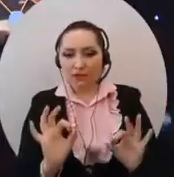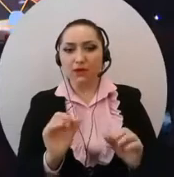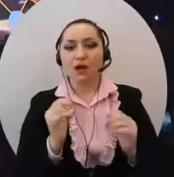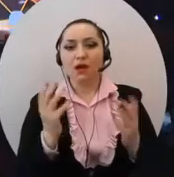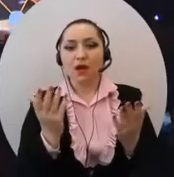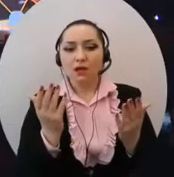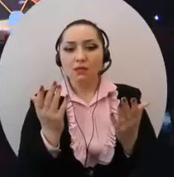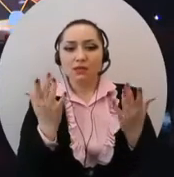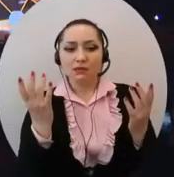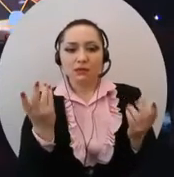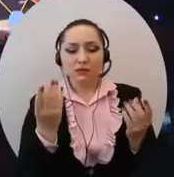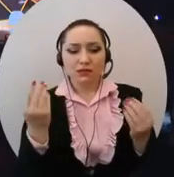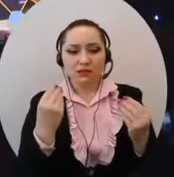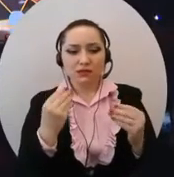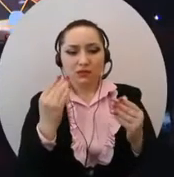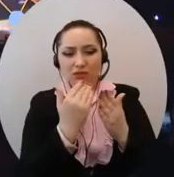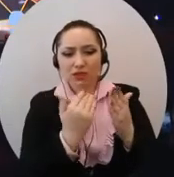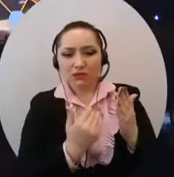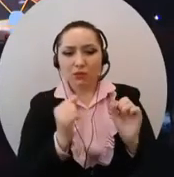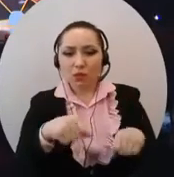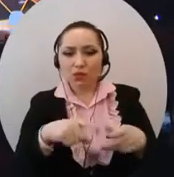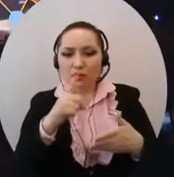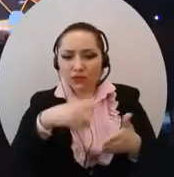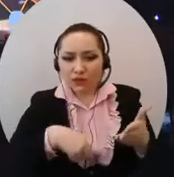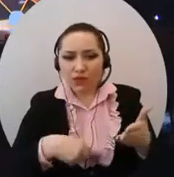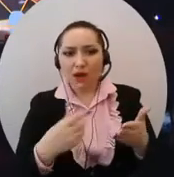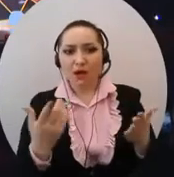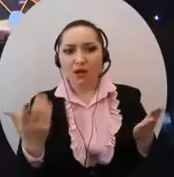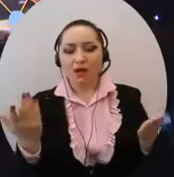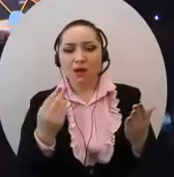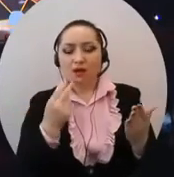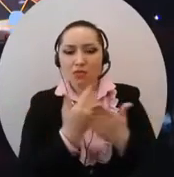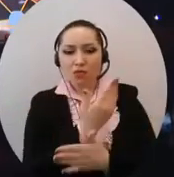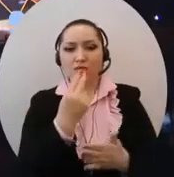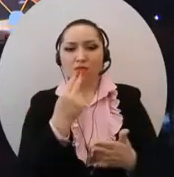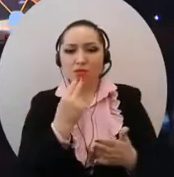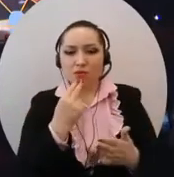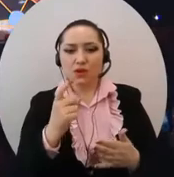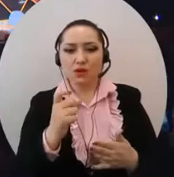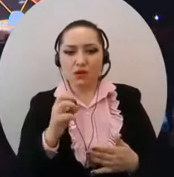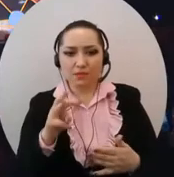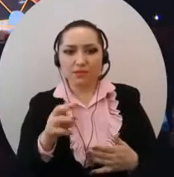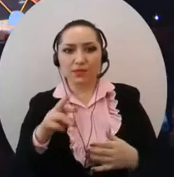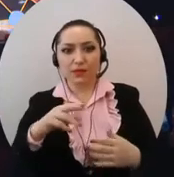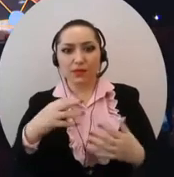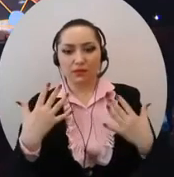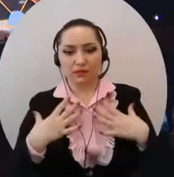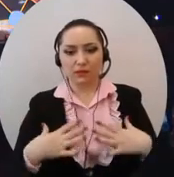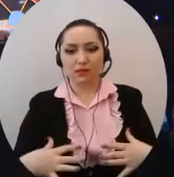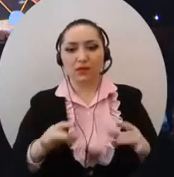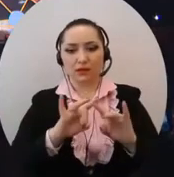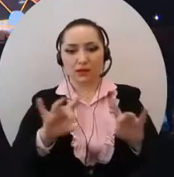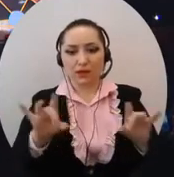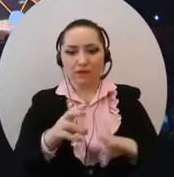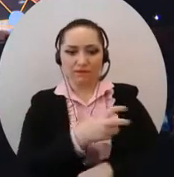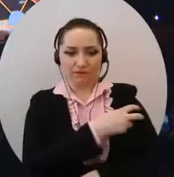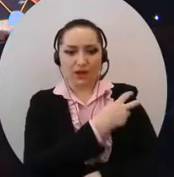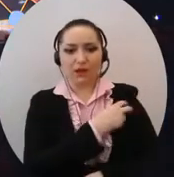каким средством можно доверять, и, конечно, о новом продукте «Хэмп» для тела расскажет врач, дерматолог